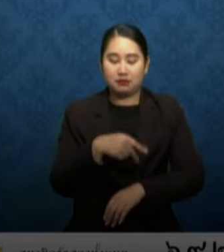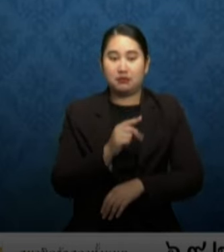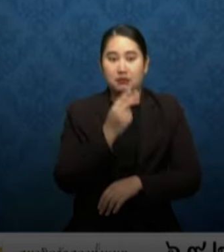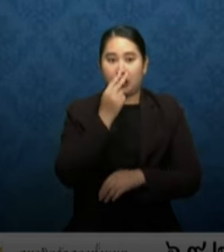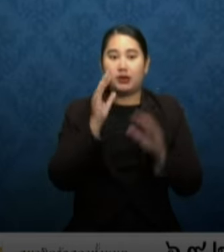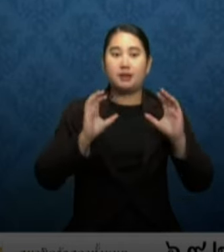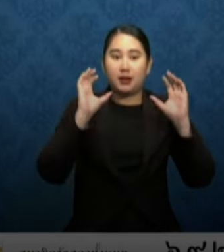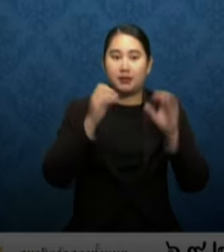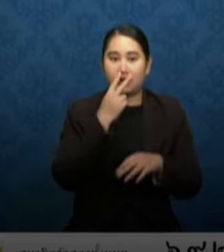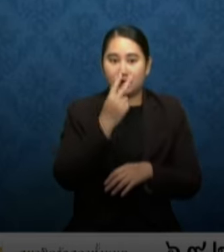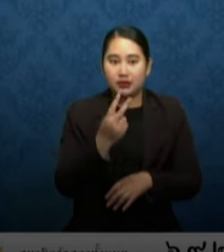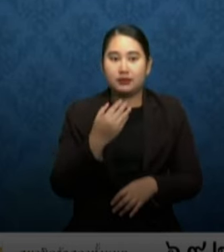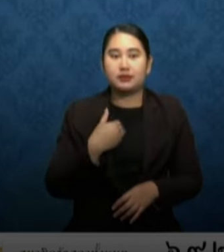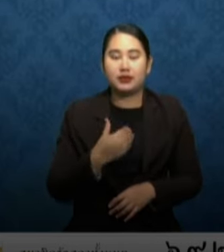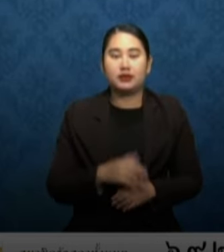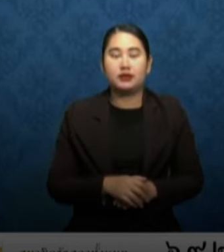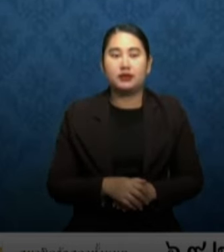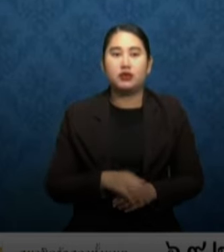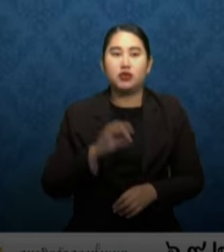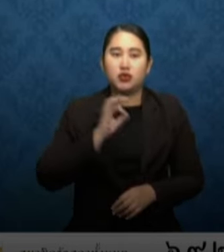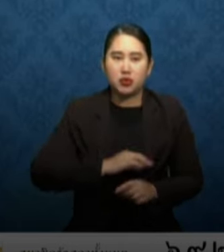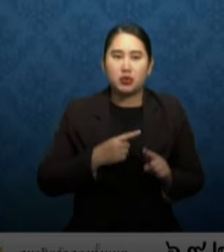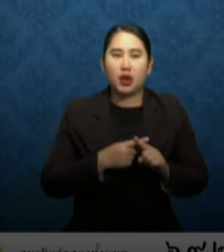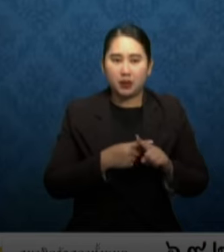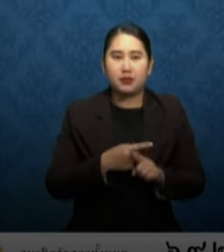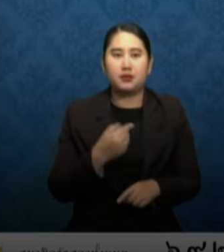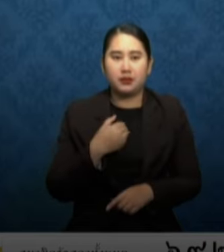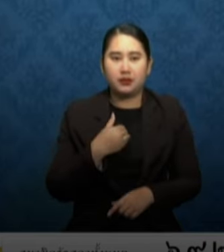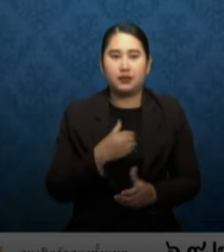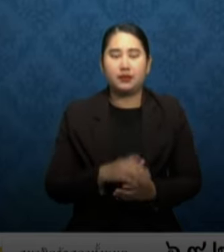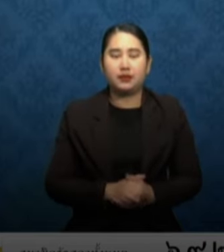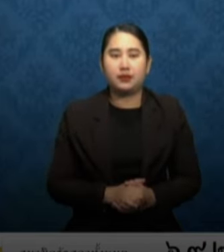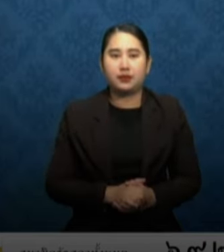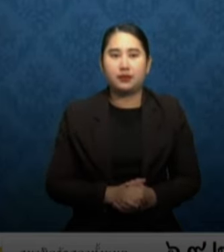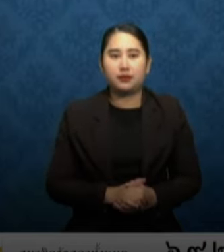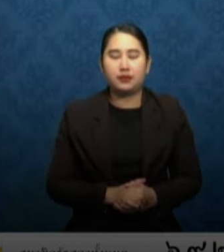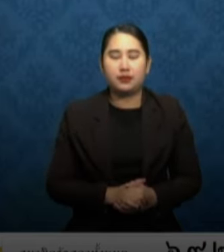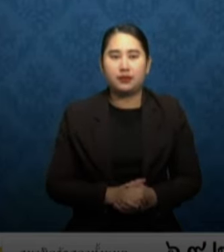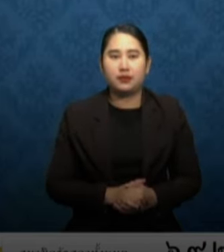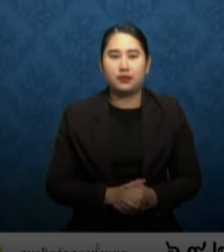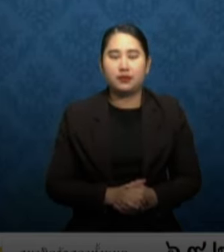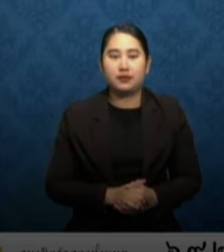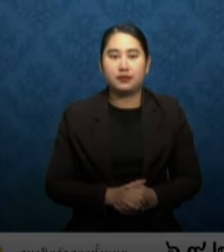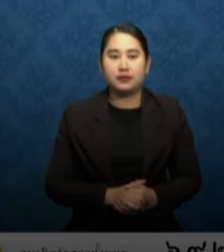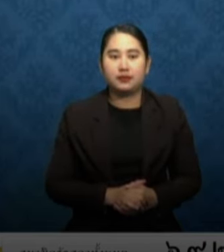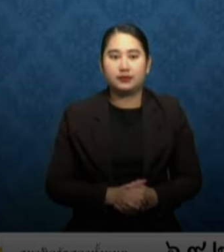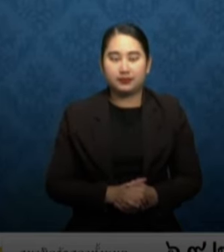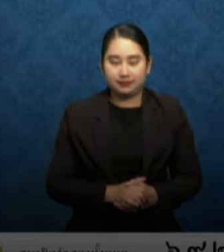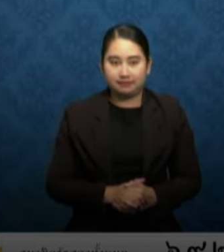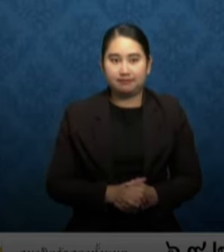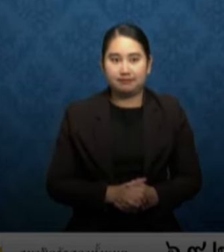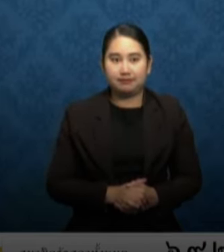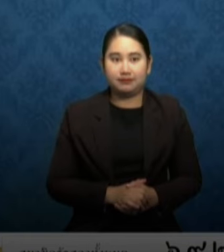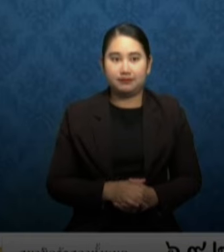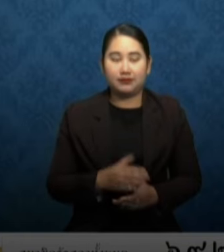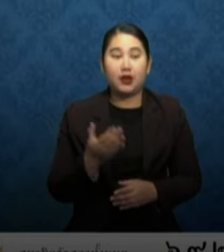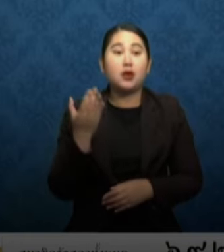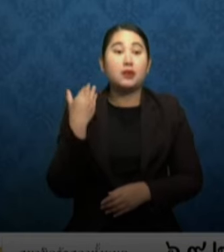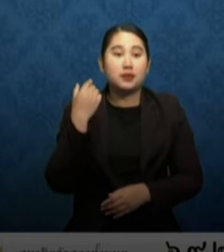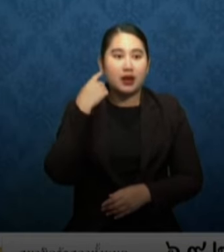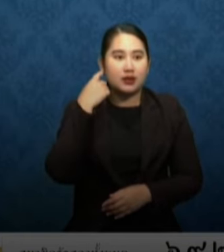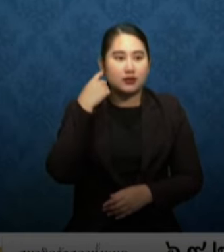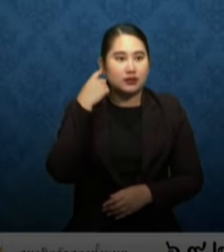รัฐท่านประธานรู้สึกเจ็บปวดเหมือนผมมครับนี่ล่าสุดเมื่อวันที่ 9